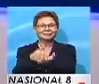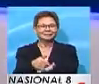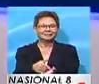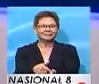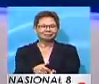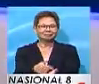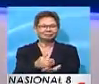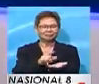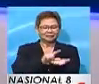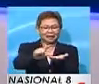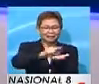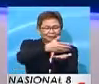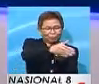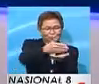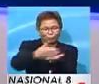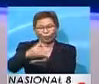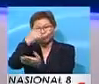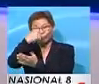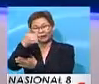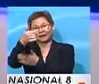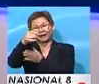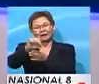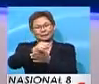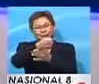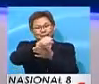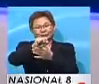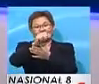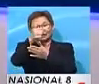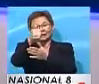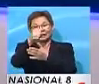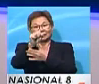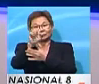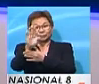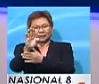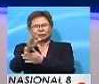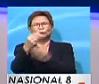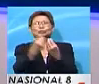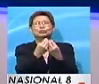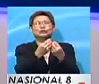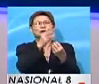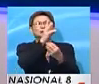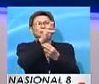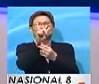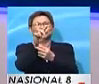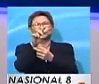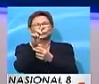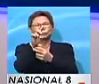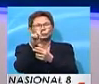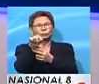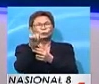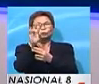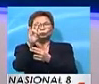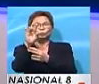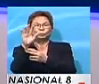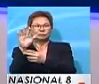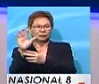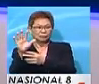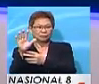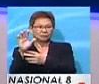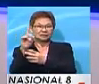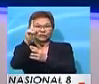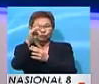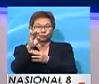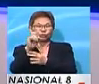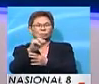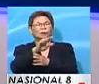kesamatanan bagi amanah saham Bumiputera ASB berjumlah 6.75 sen seunit dan bonus